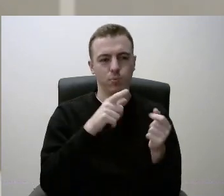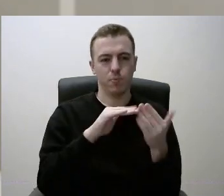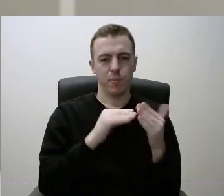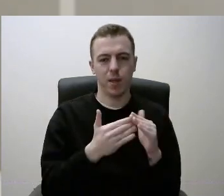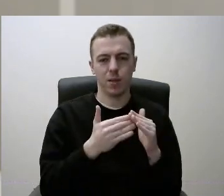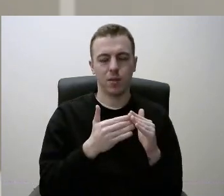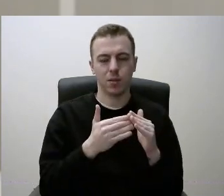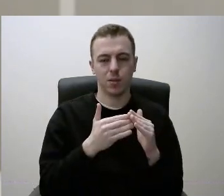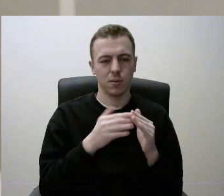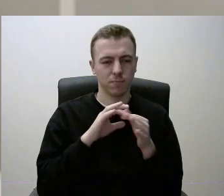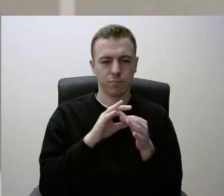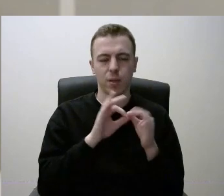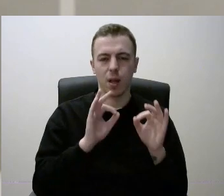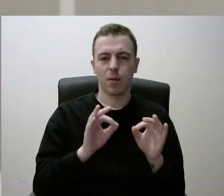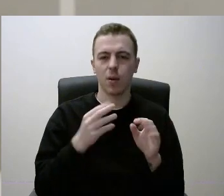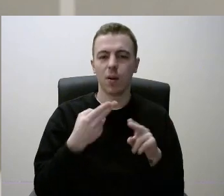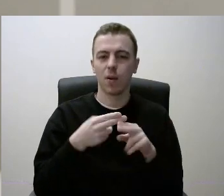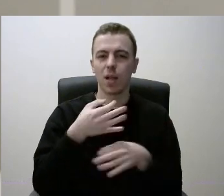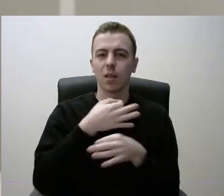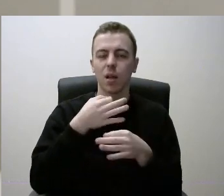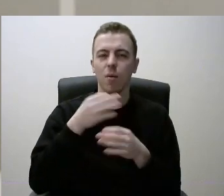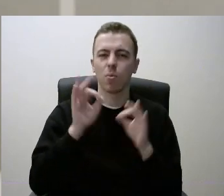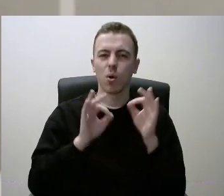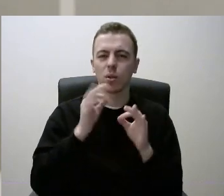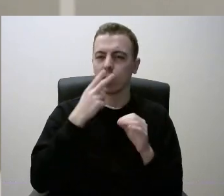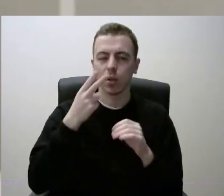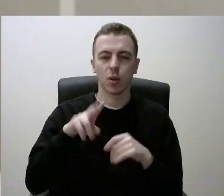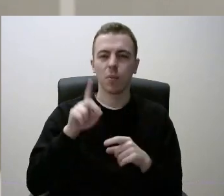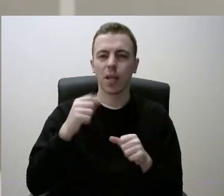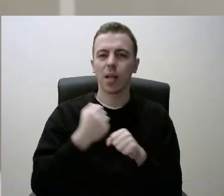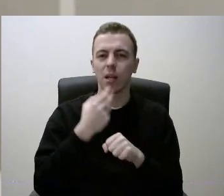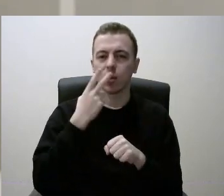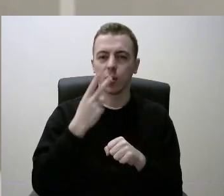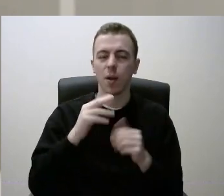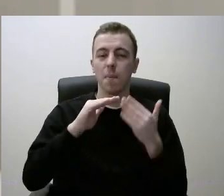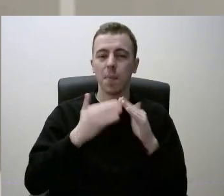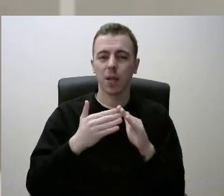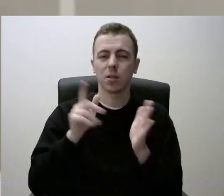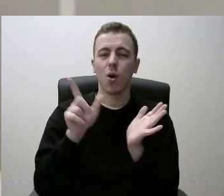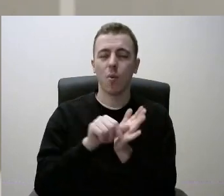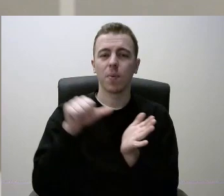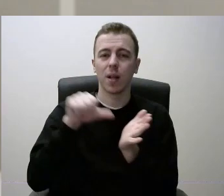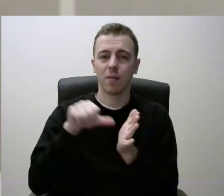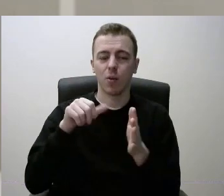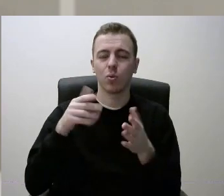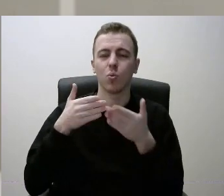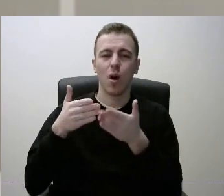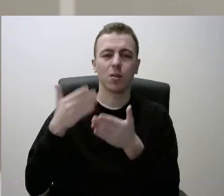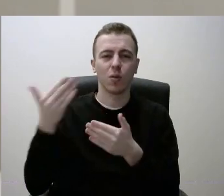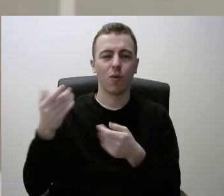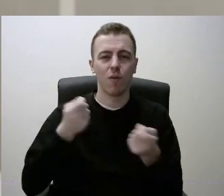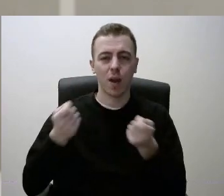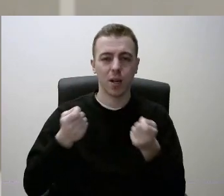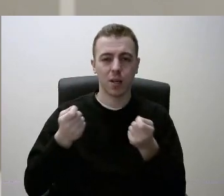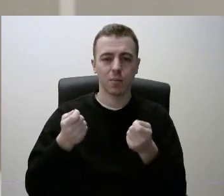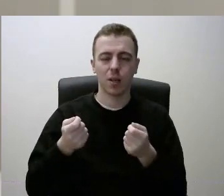aš manyčiau, kad diskutuoti reikėtų ne dėl akcijų, bet priimti principinį sprendimą, kad miestas tikrai turi dalyvauti uosto valdyme, uosto